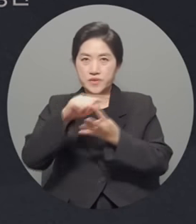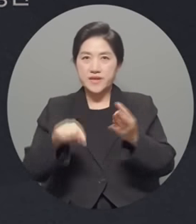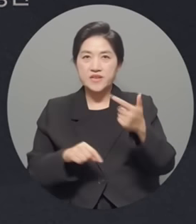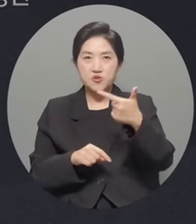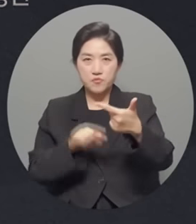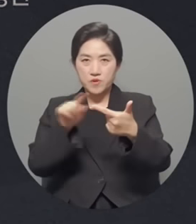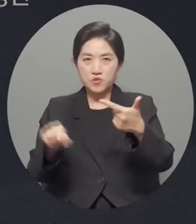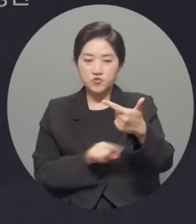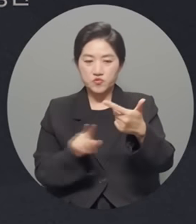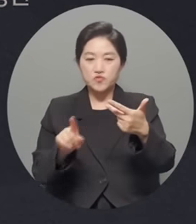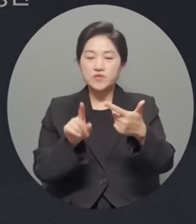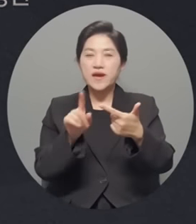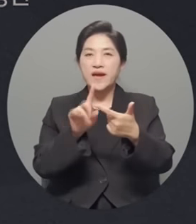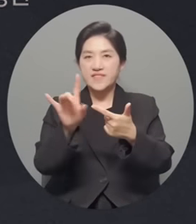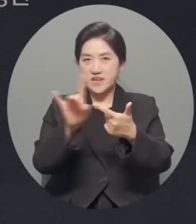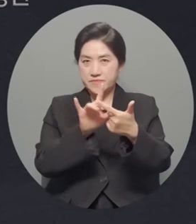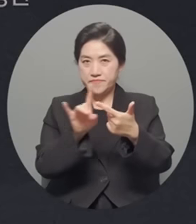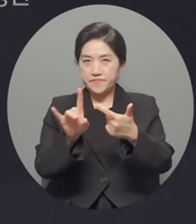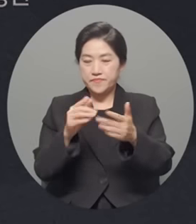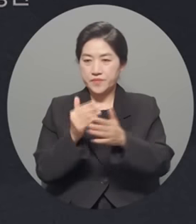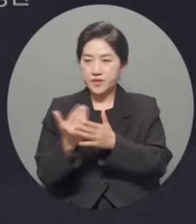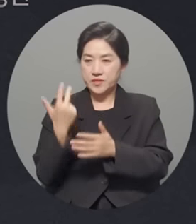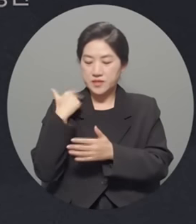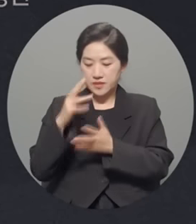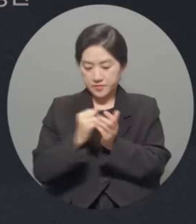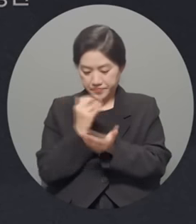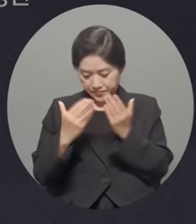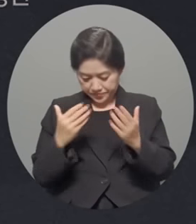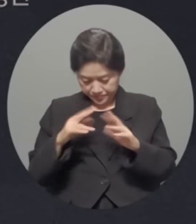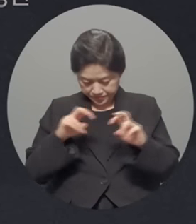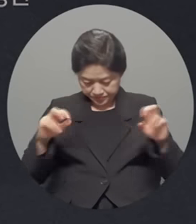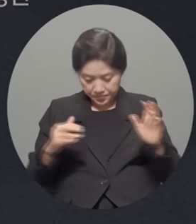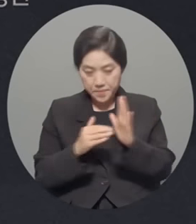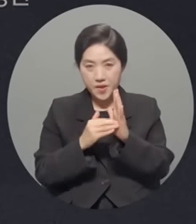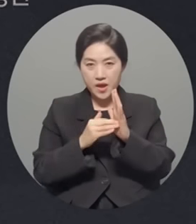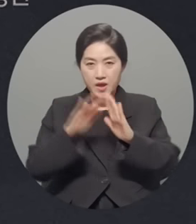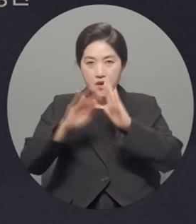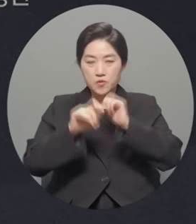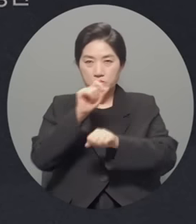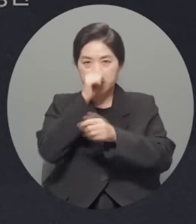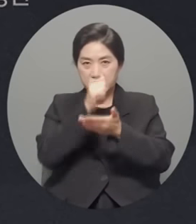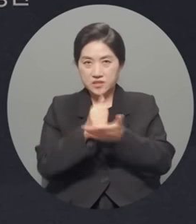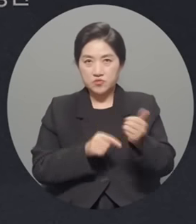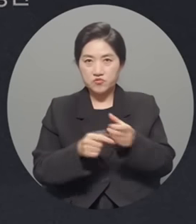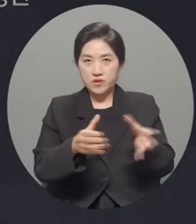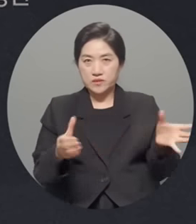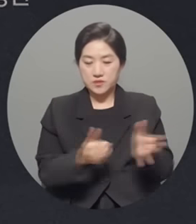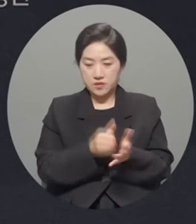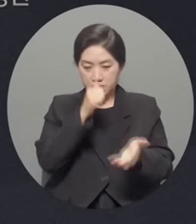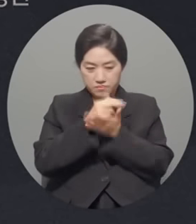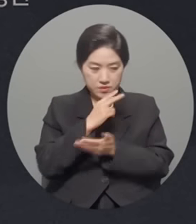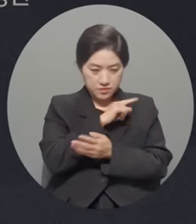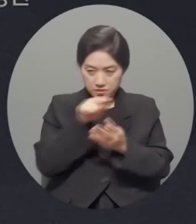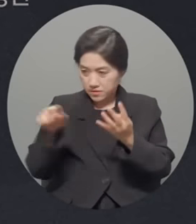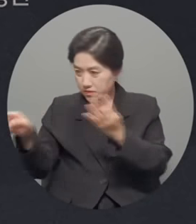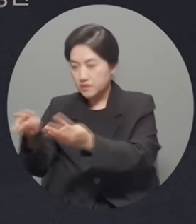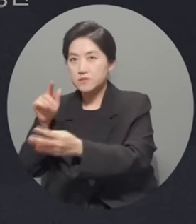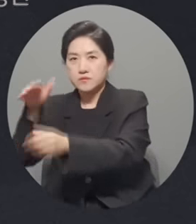중 1명으로 지난주 압수물 분석을 마친 공수처가 핵심 피의자 조사에 본격 돌입한